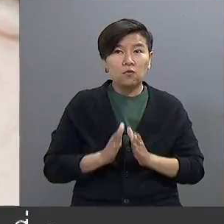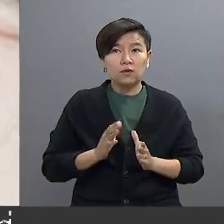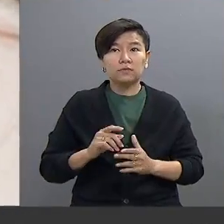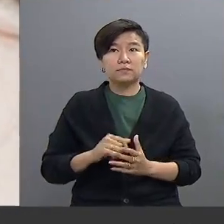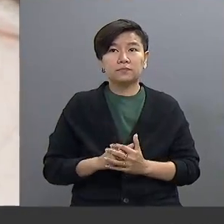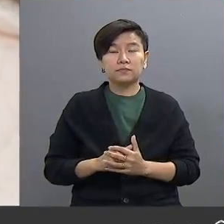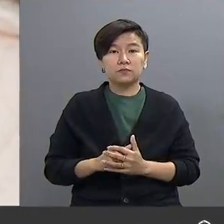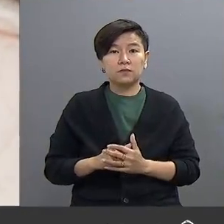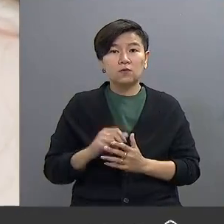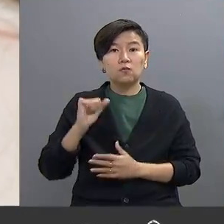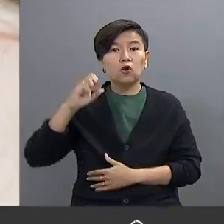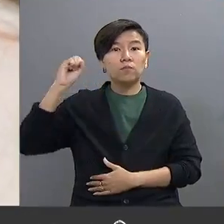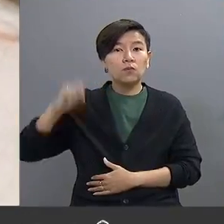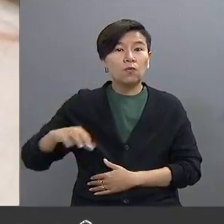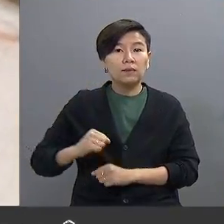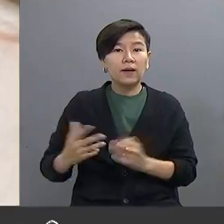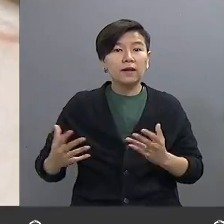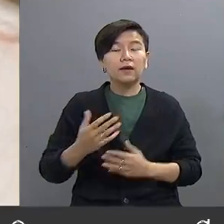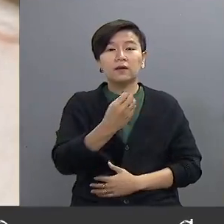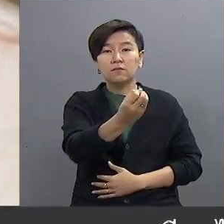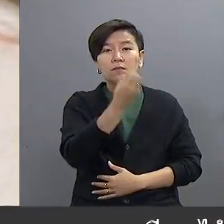ไม่ผ่านเขาแจ้งว่า